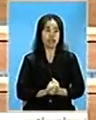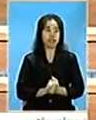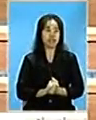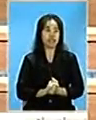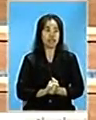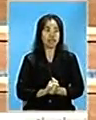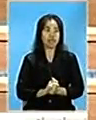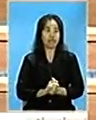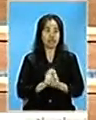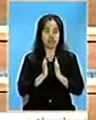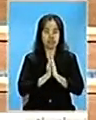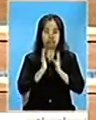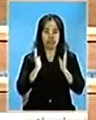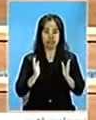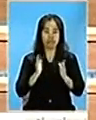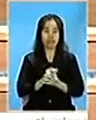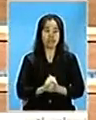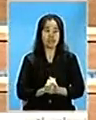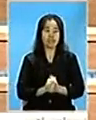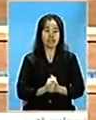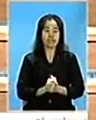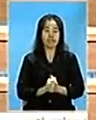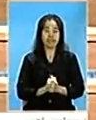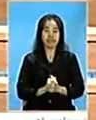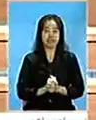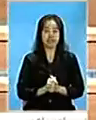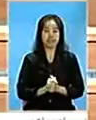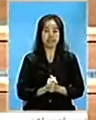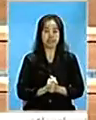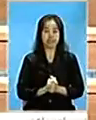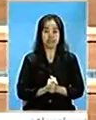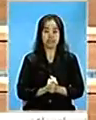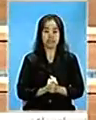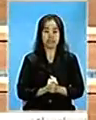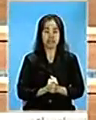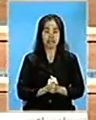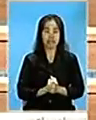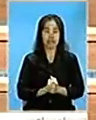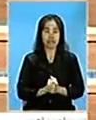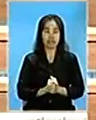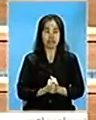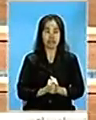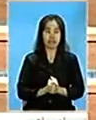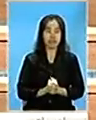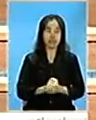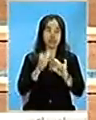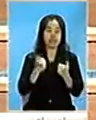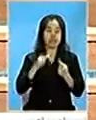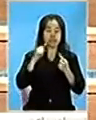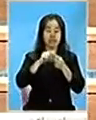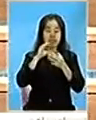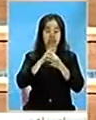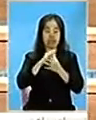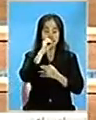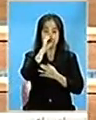นี้ขอขอบคุณท่านประธานครับกราบเรียนตัวแทนสภาพัฒนาการเมืองนะครับ